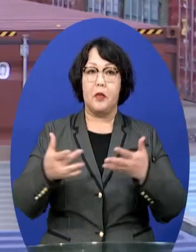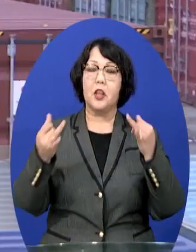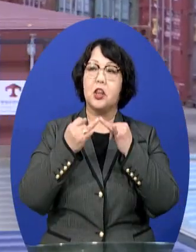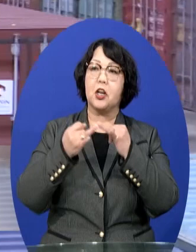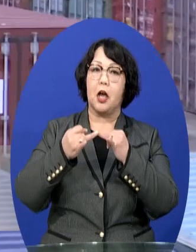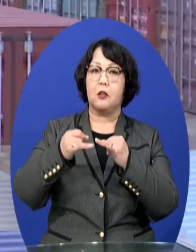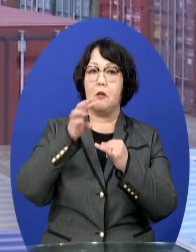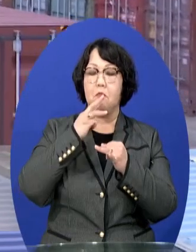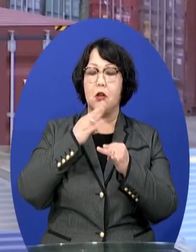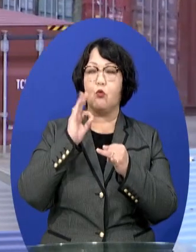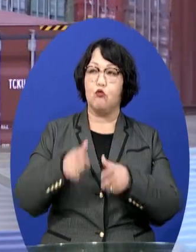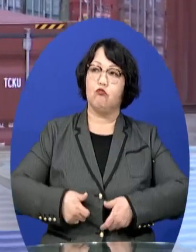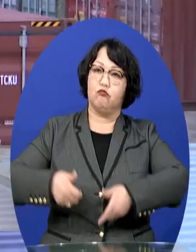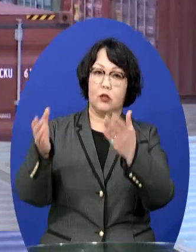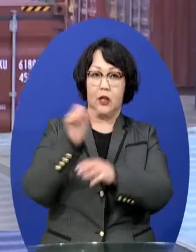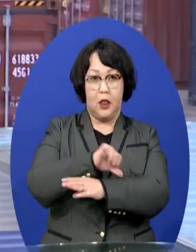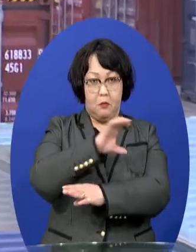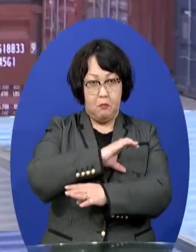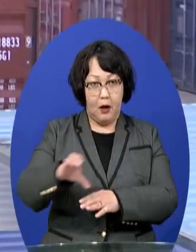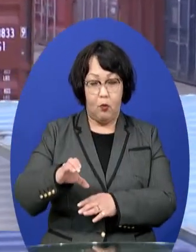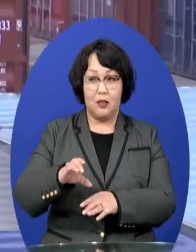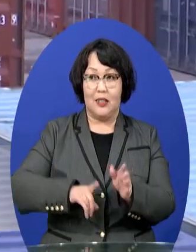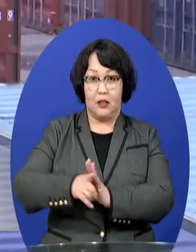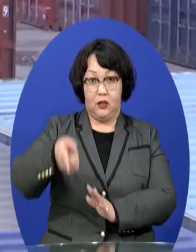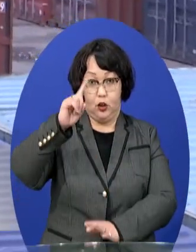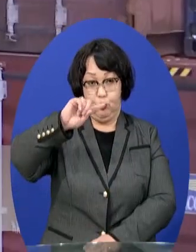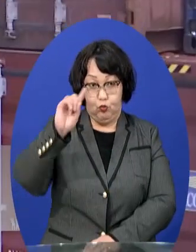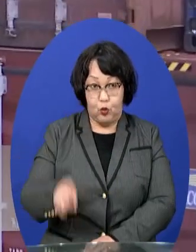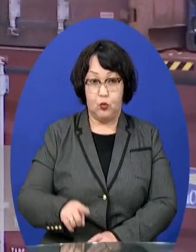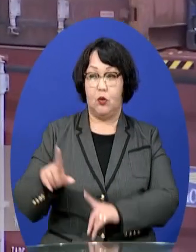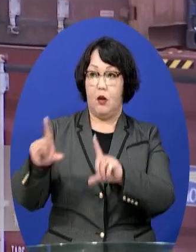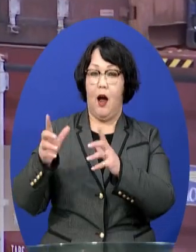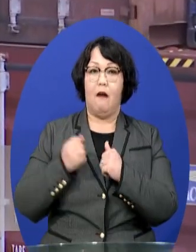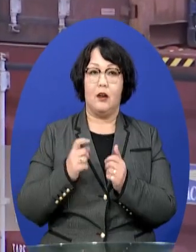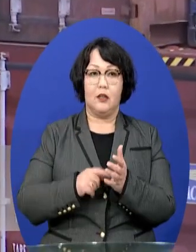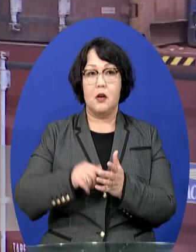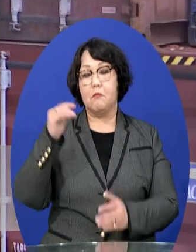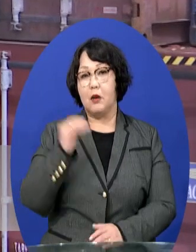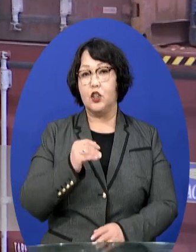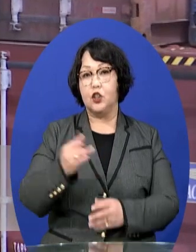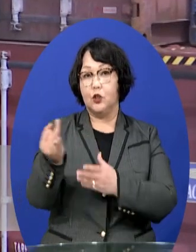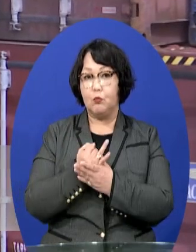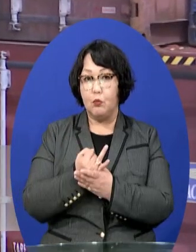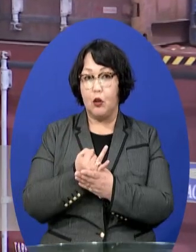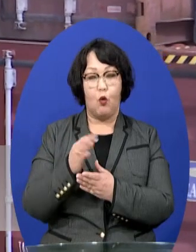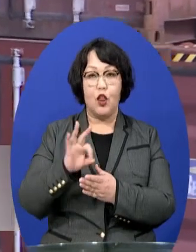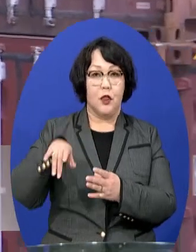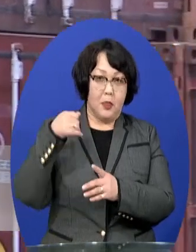Цахимаар бараагаа мэдүүлэхийн тулд гайлийн байгууллагаас эхлээд зөвшөөрөл авах хэрэгтэй юм байна. Мөн зөвхөн автомашины импорт гэлтгүй